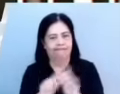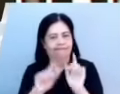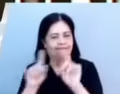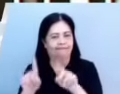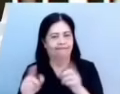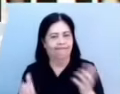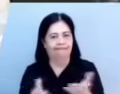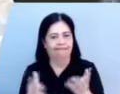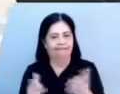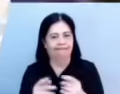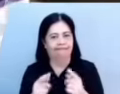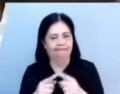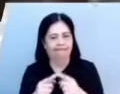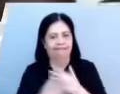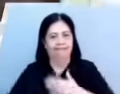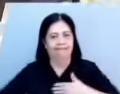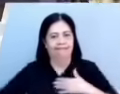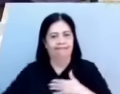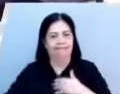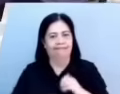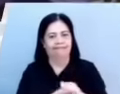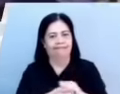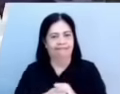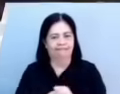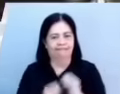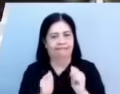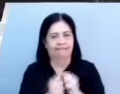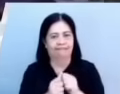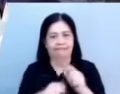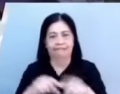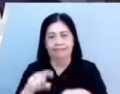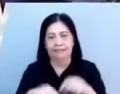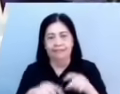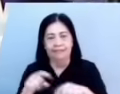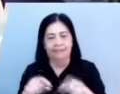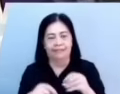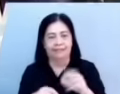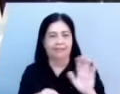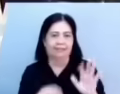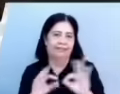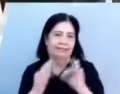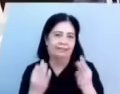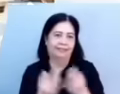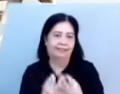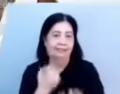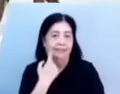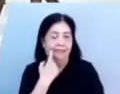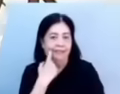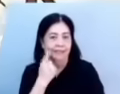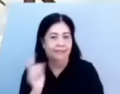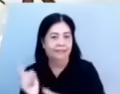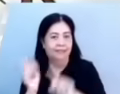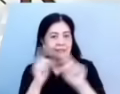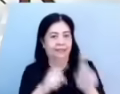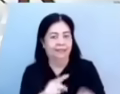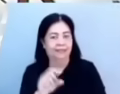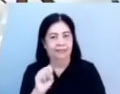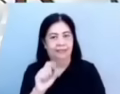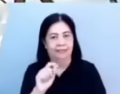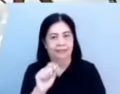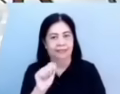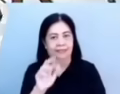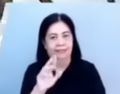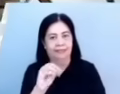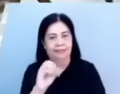para nga mag-enjoy at mag-bonding kasama ang mga kaibigan at kanilang pamilya. Kanina naman, papunta tayo dito sa Santa Rosa, doon sa South